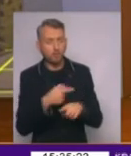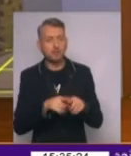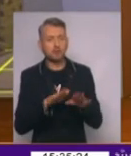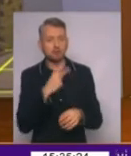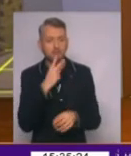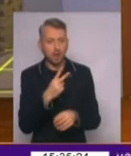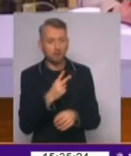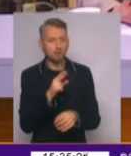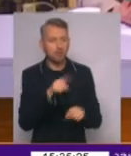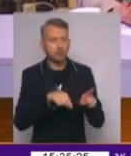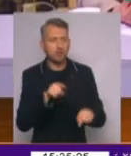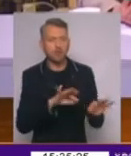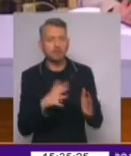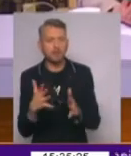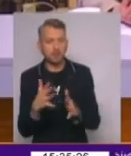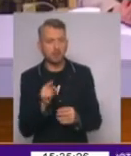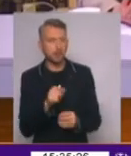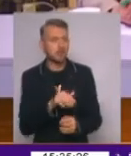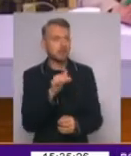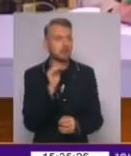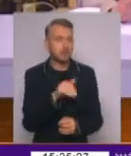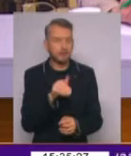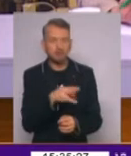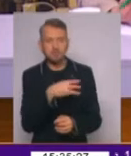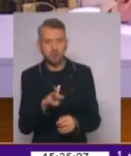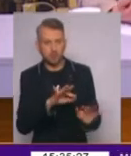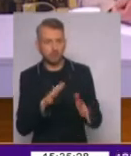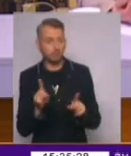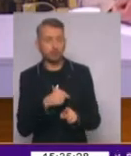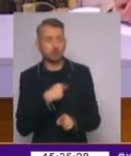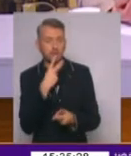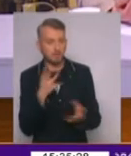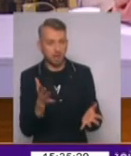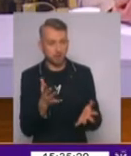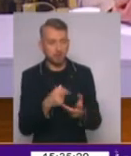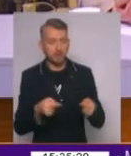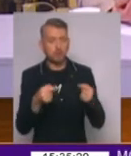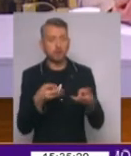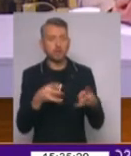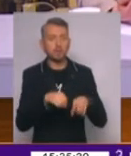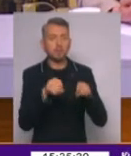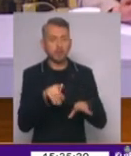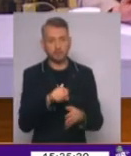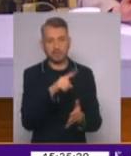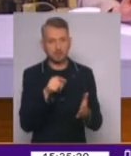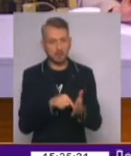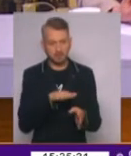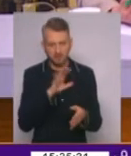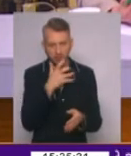бачимо поодинокі випадки, а їх тисячі і мільйони того, що ми ще не бачимо. Відповідно, треба вирішувати це питання